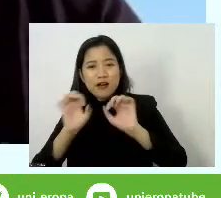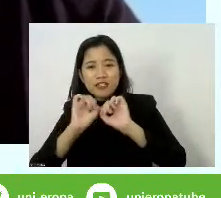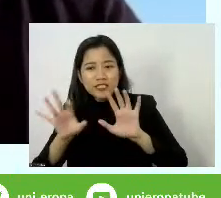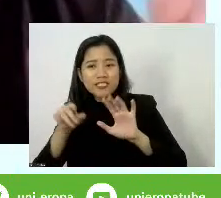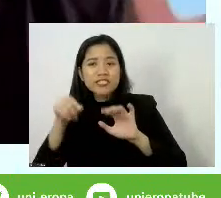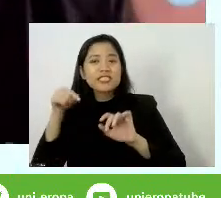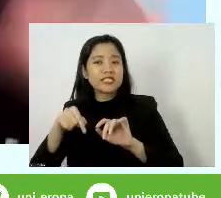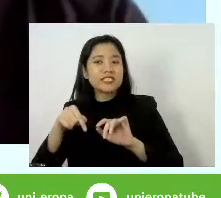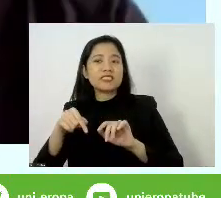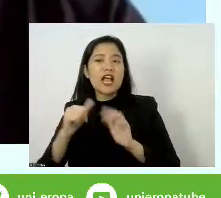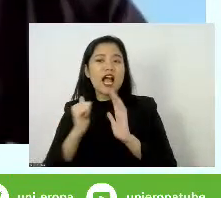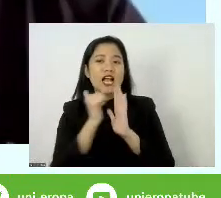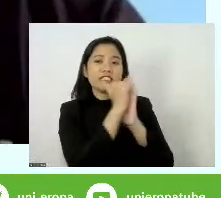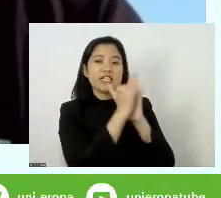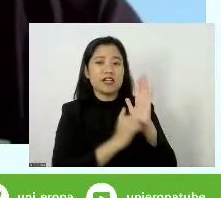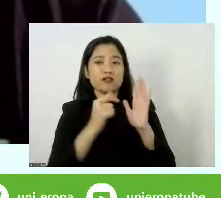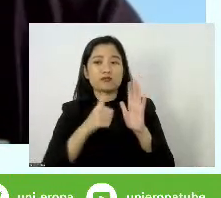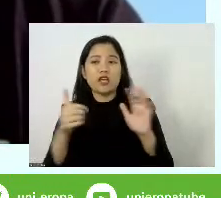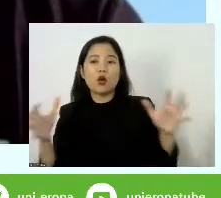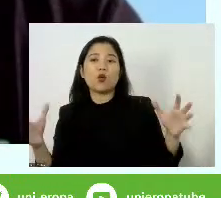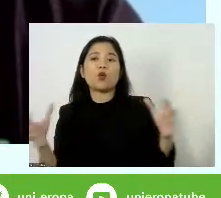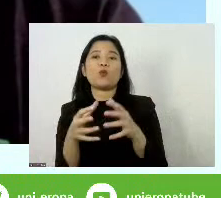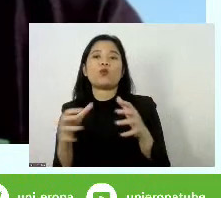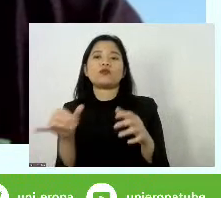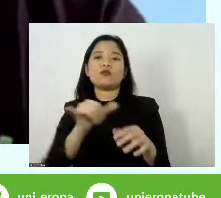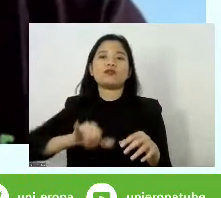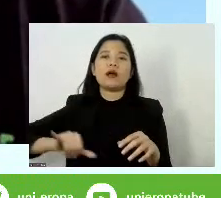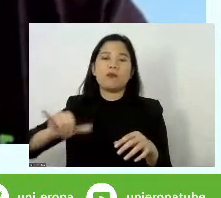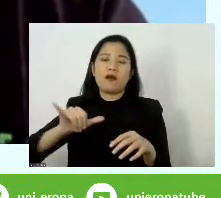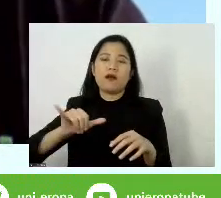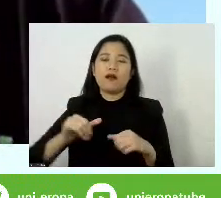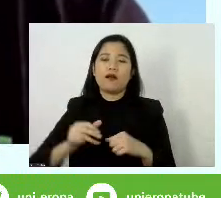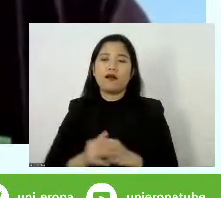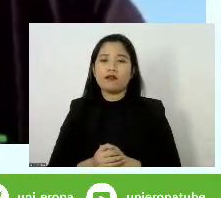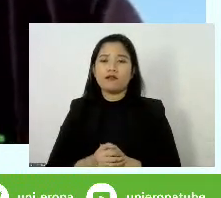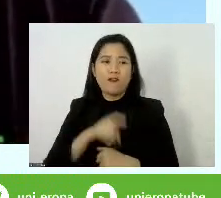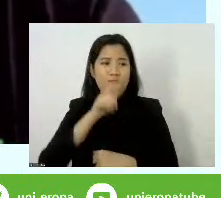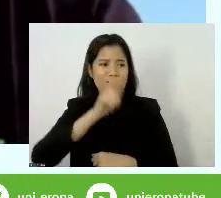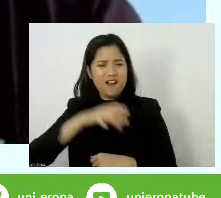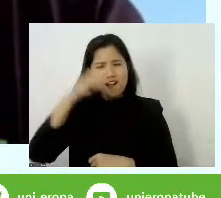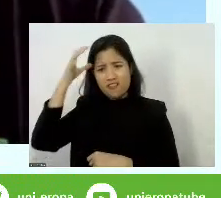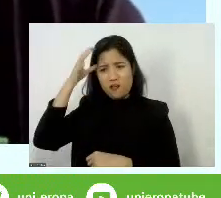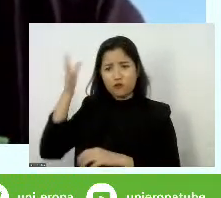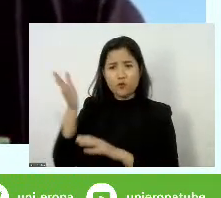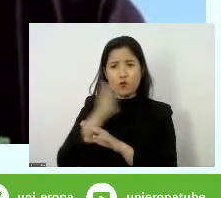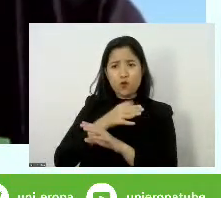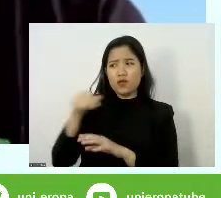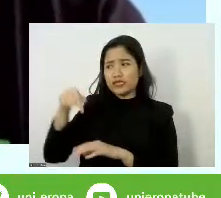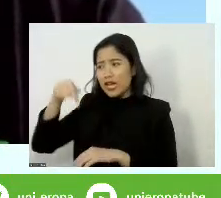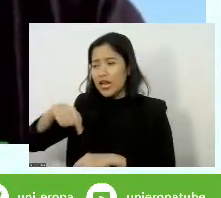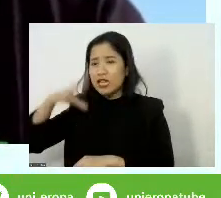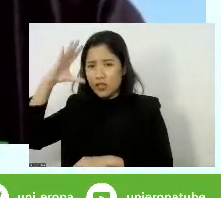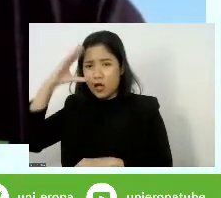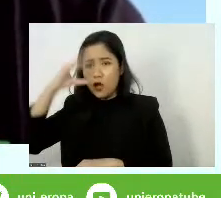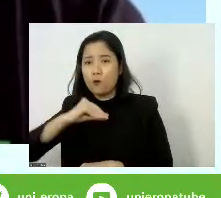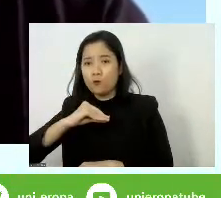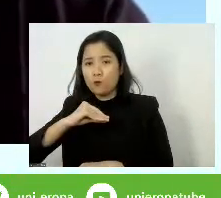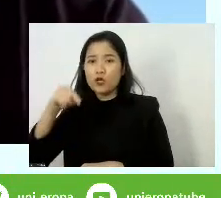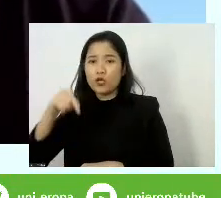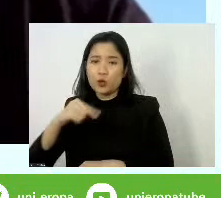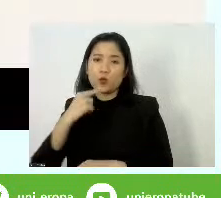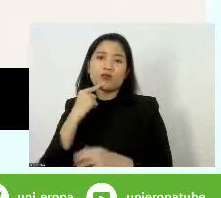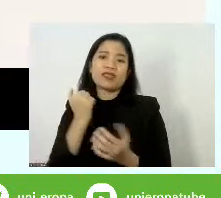event misalnya yang bisa kumpul bareng supaya orang yang belum tahu jadi tahu itu kan poinnya ya kalau kita